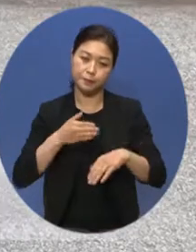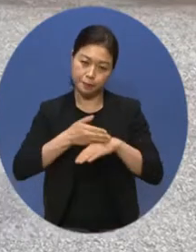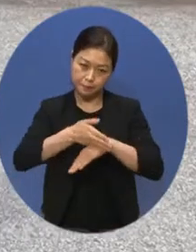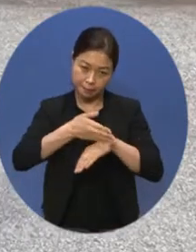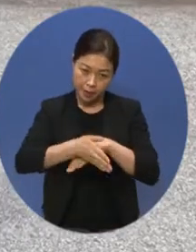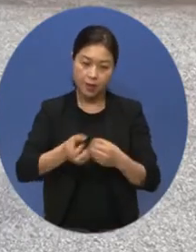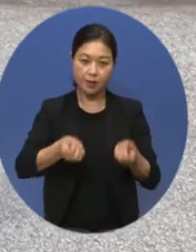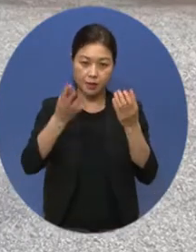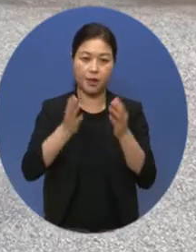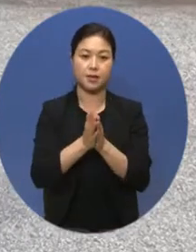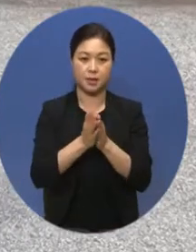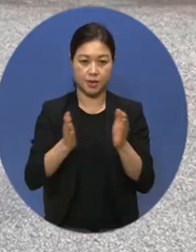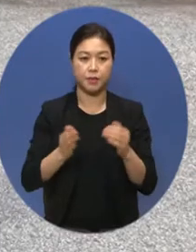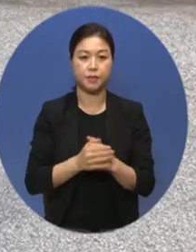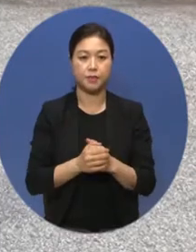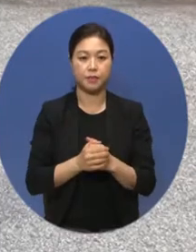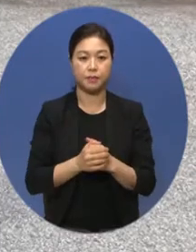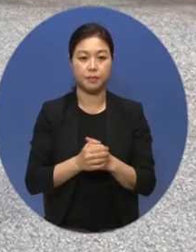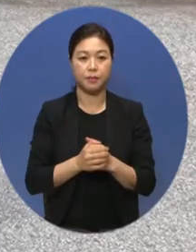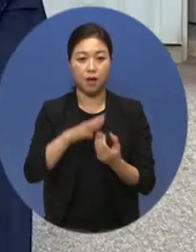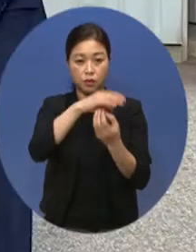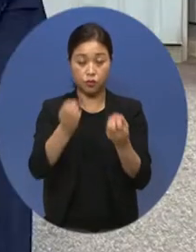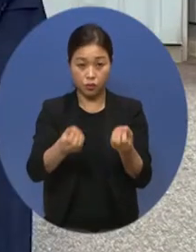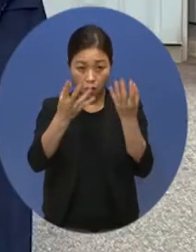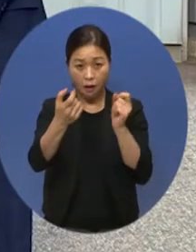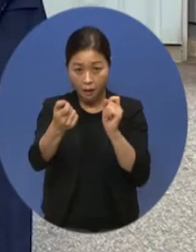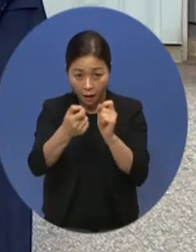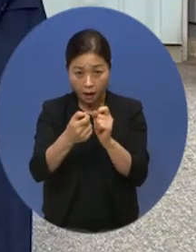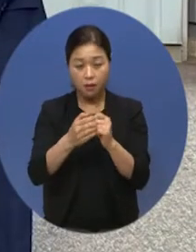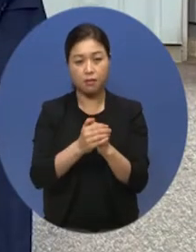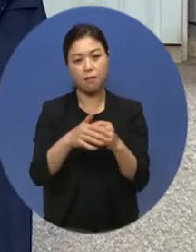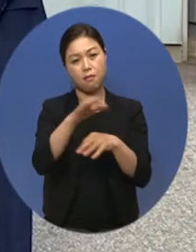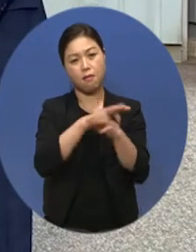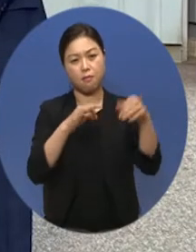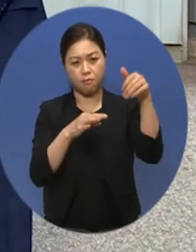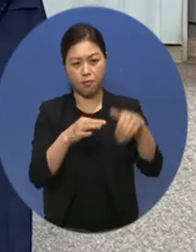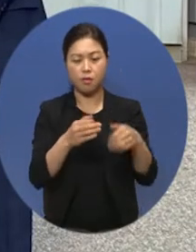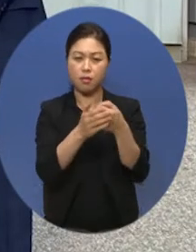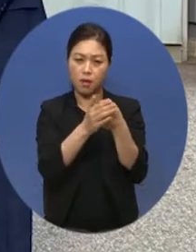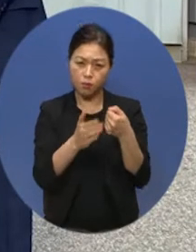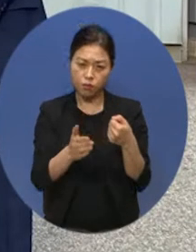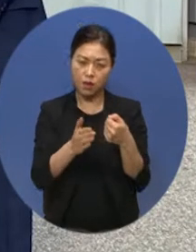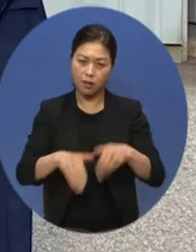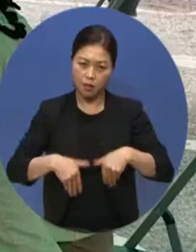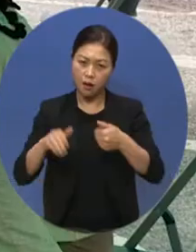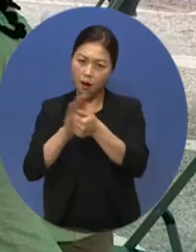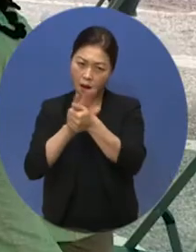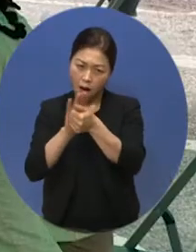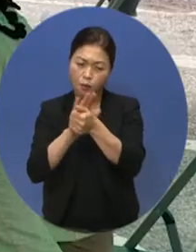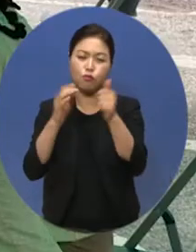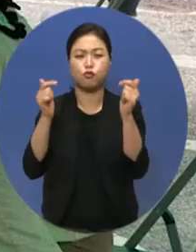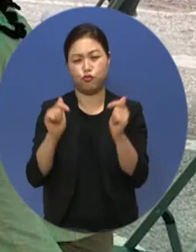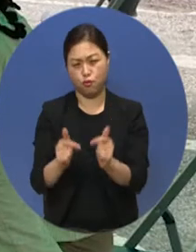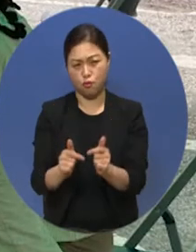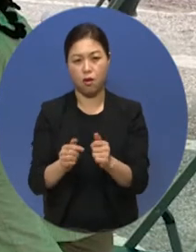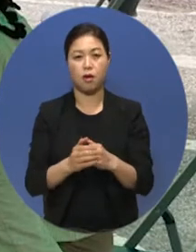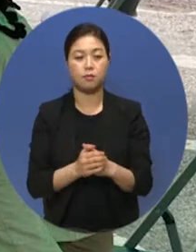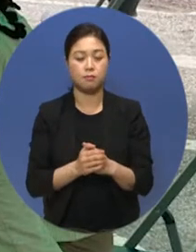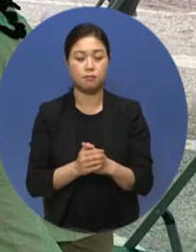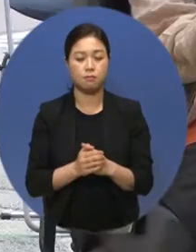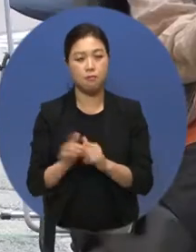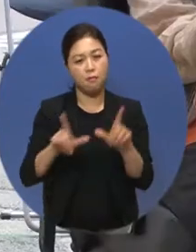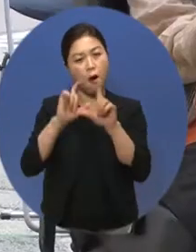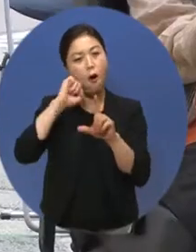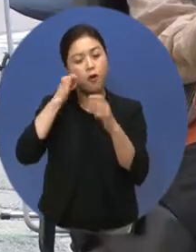했습니다. 민족 최대 명절인 추석을 앞두고 경기 침체로 온정의 손길이 줄어드는 가운데 취약계층을 향한